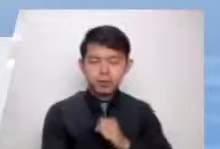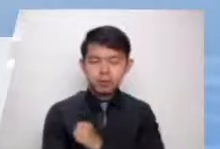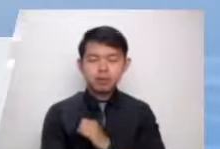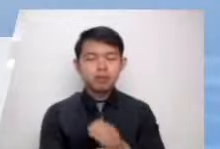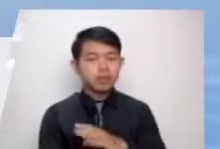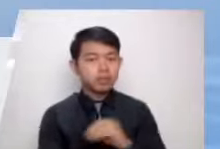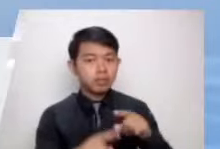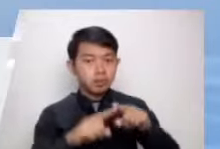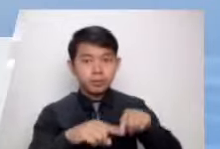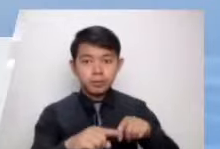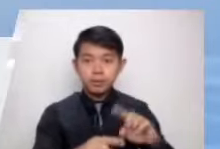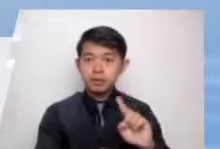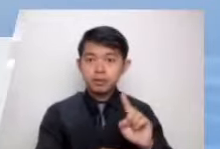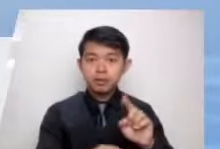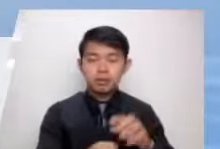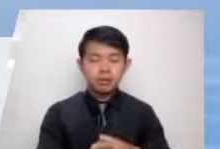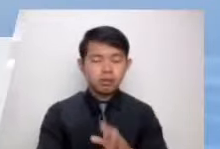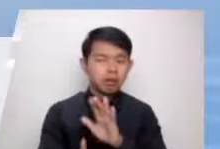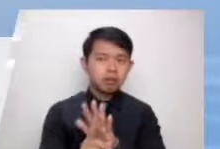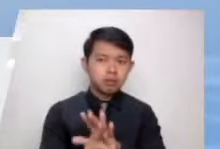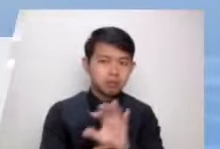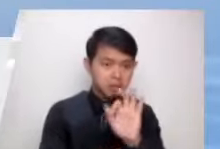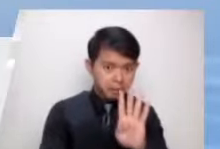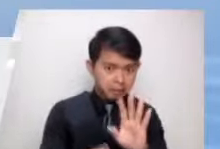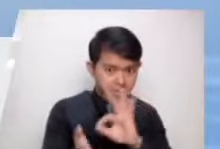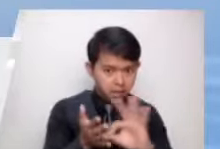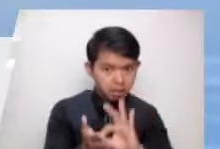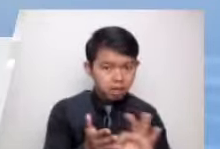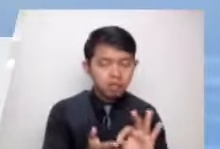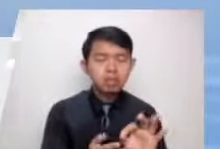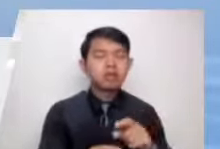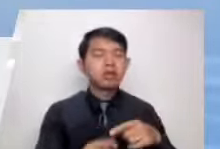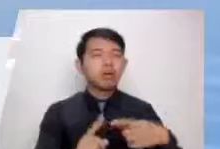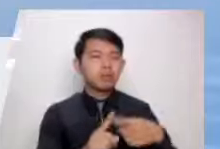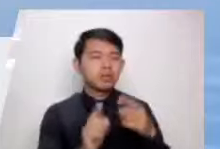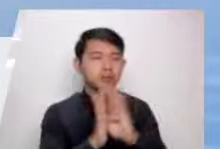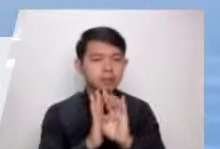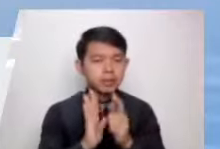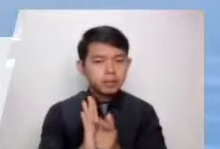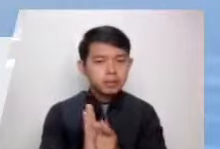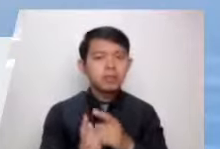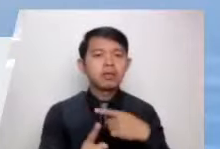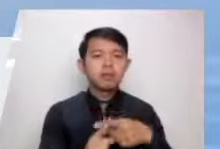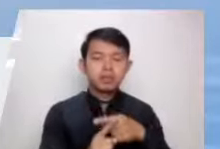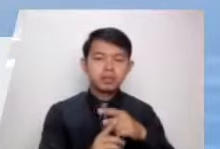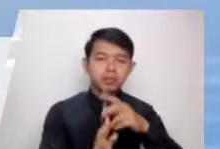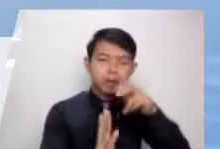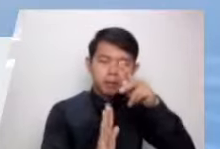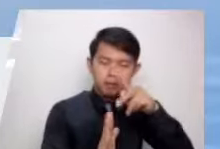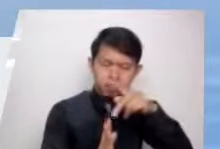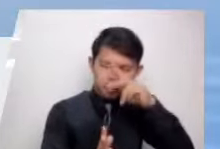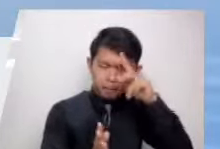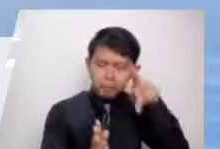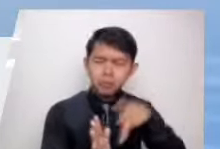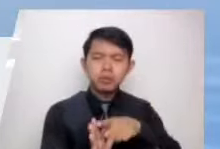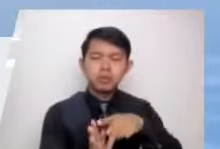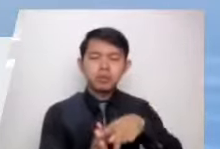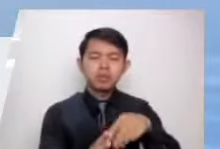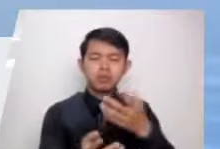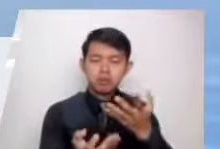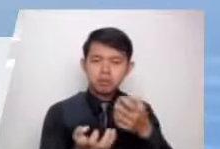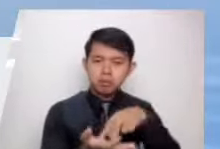hindi lamang yung kanilang mga Facebook accounts, hindi lamang yung background nila, hindi lamang po yung mga prinsipyo na pinapanindigan nila, kung hindi inalam natin, meron ba